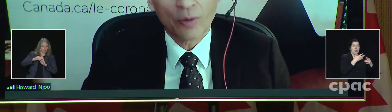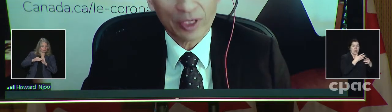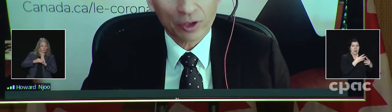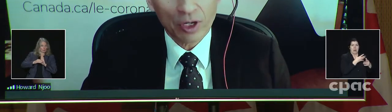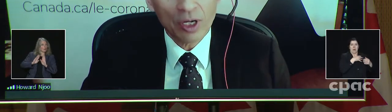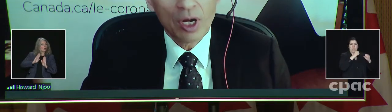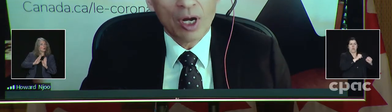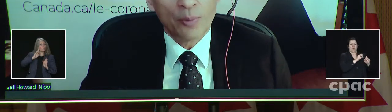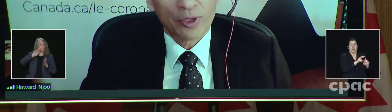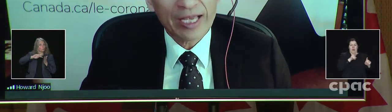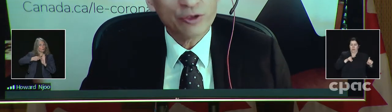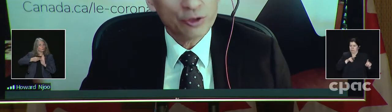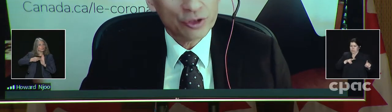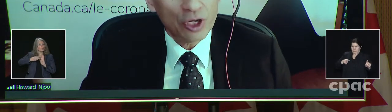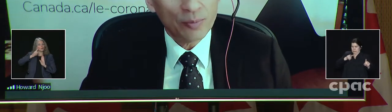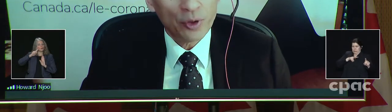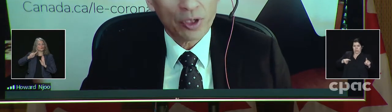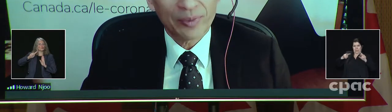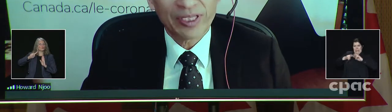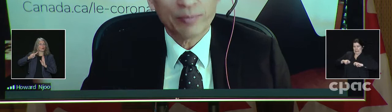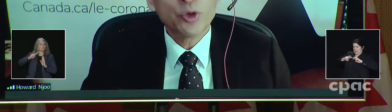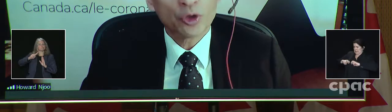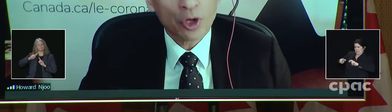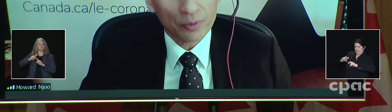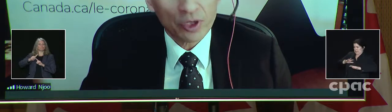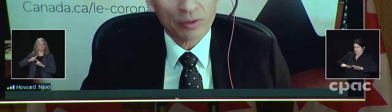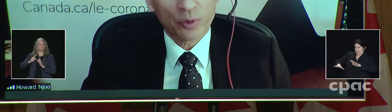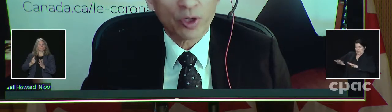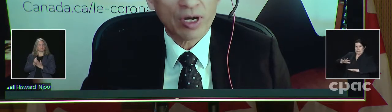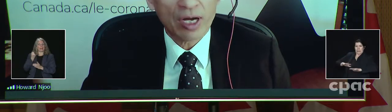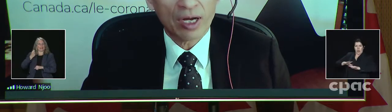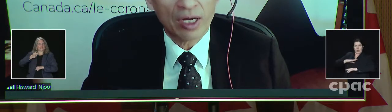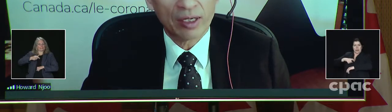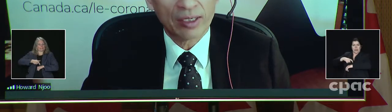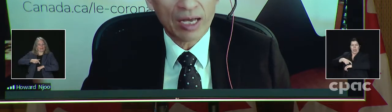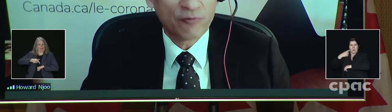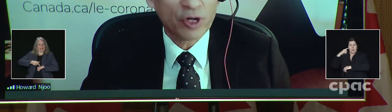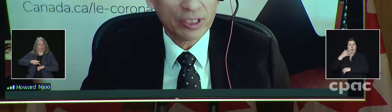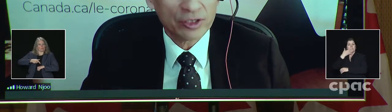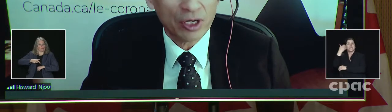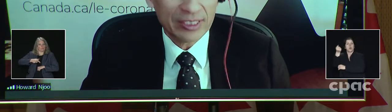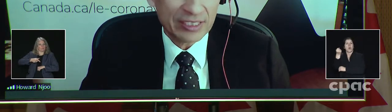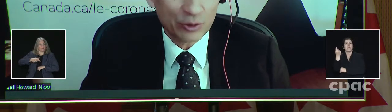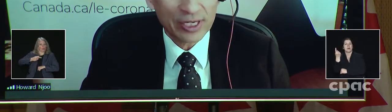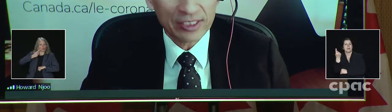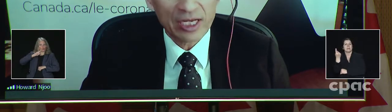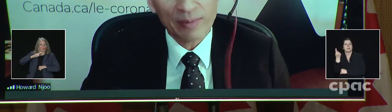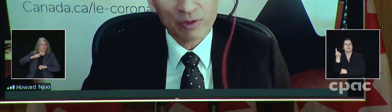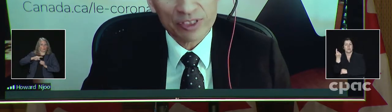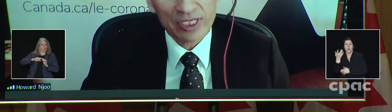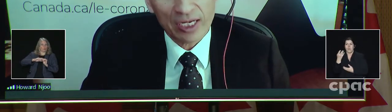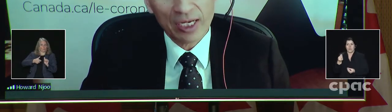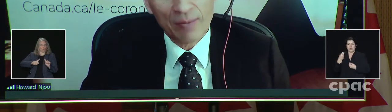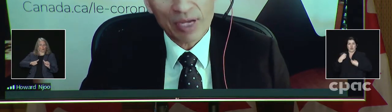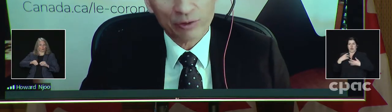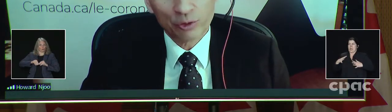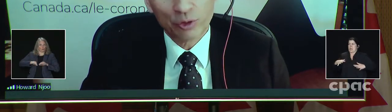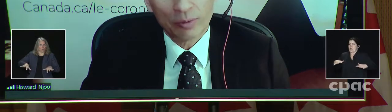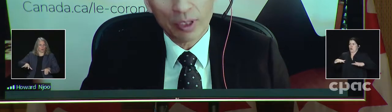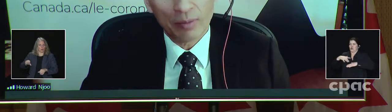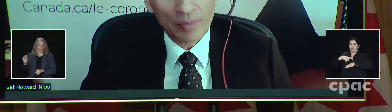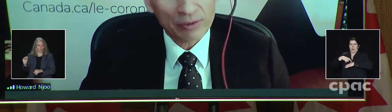variant Omicron, pour gagner du temps, pour peut-être mieux comprendre, pour avoir le temps ici au Canada, mais aussi